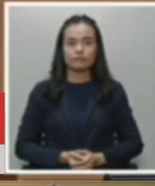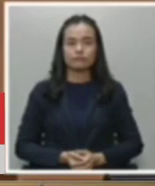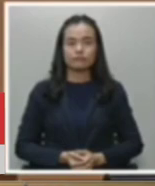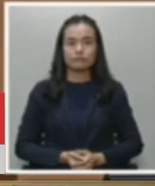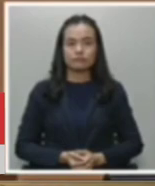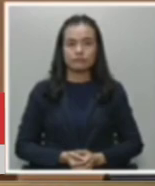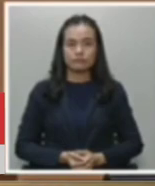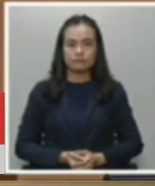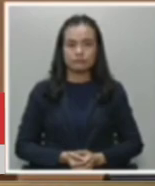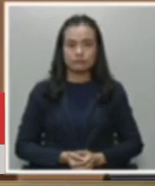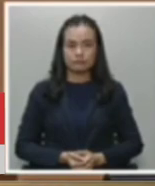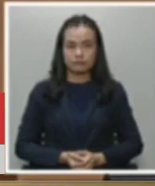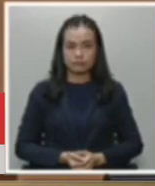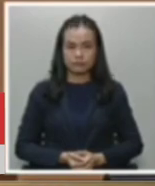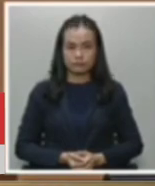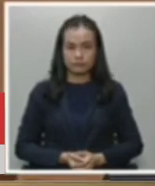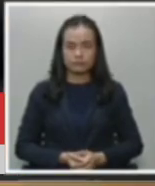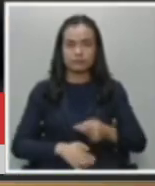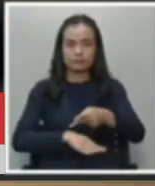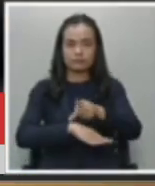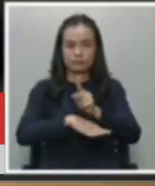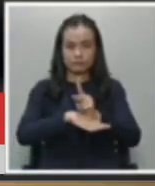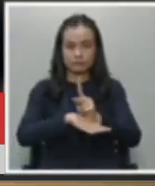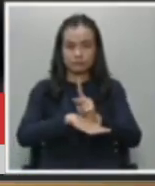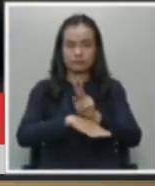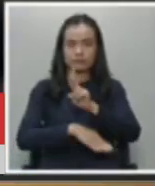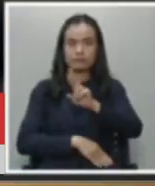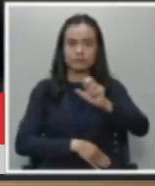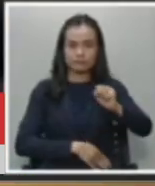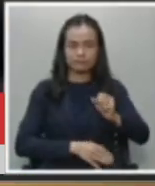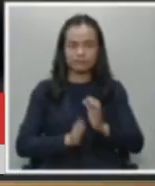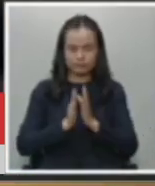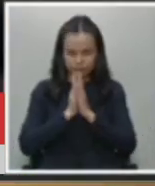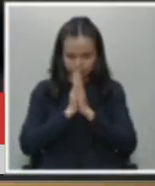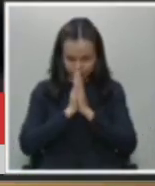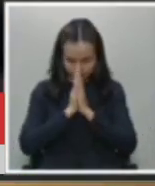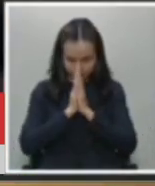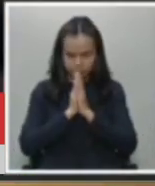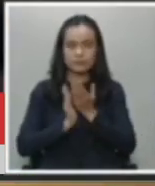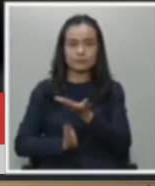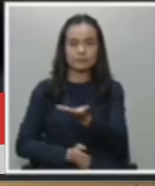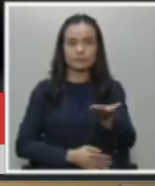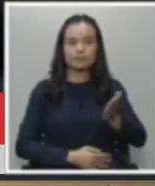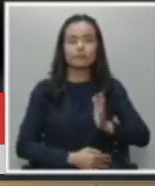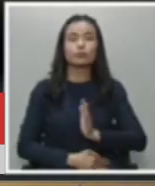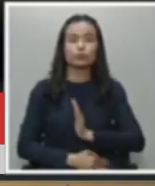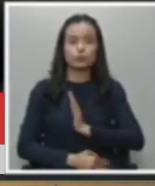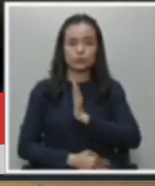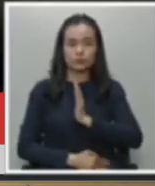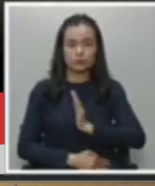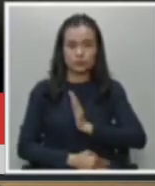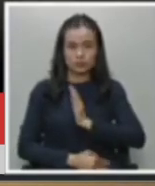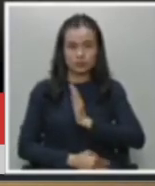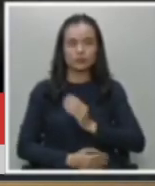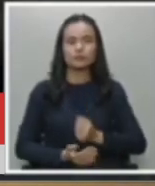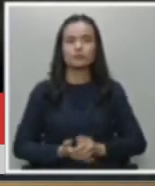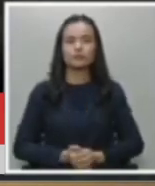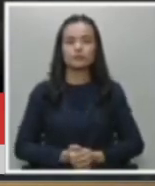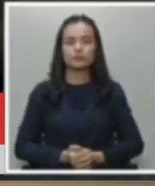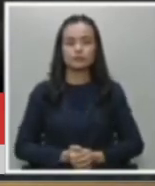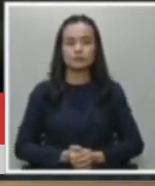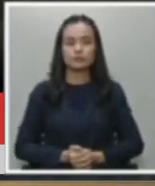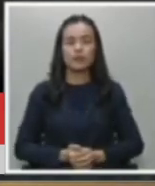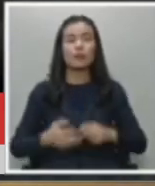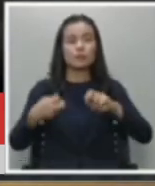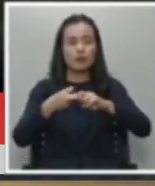ครับกับเรียนท่านประธานสภาผู้แทนราษฎรที่เคารพครับท่านไม่ใช่ผู้ทรงเกียรติครับหลังจากได้เกิดเหตุ